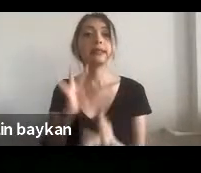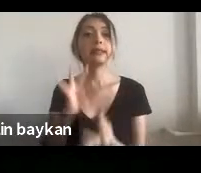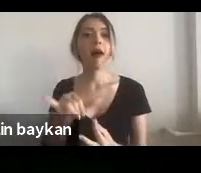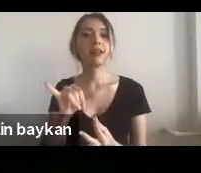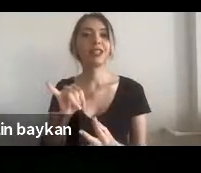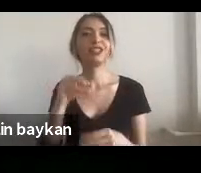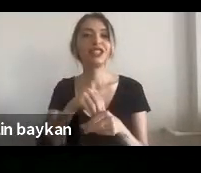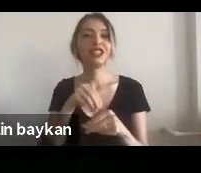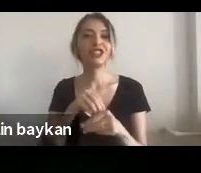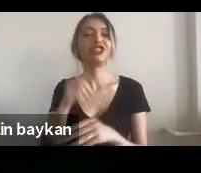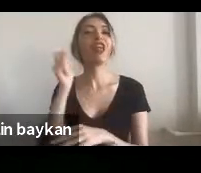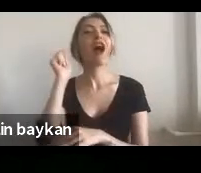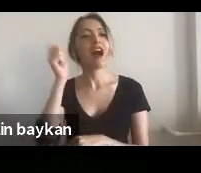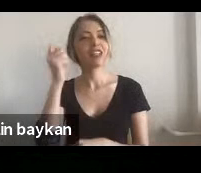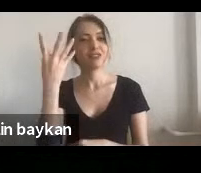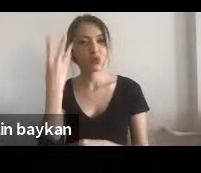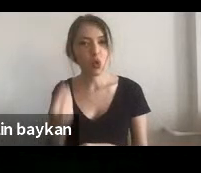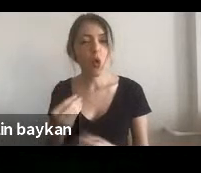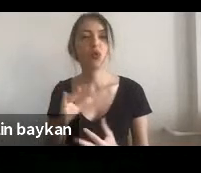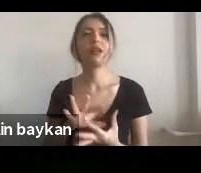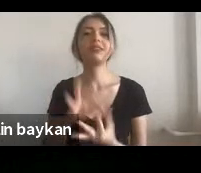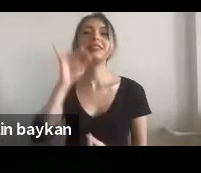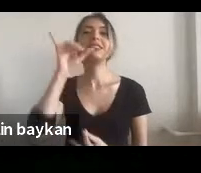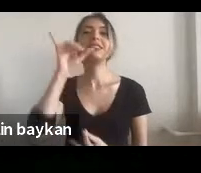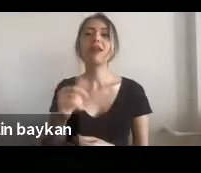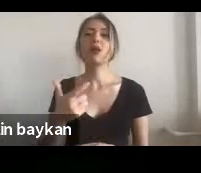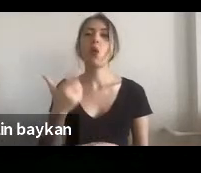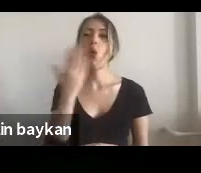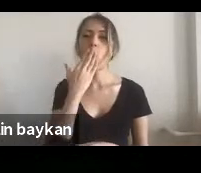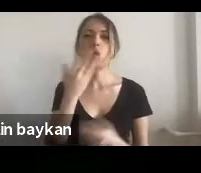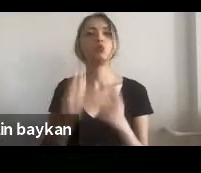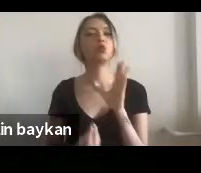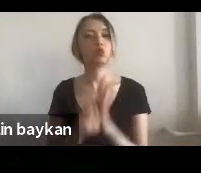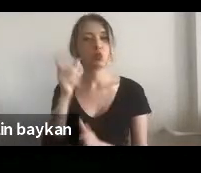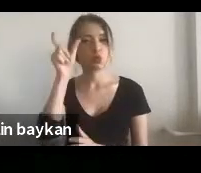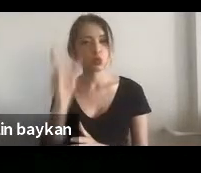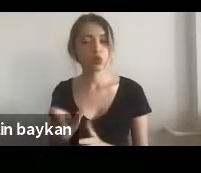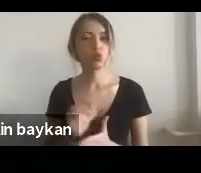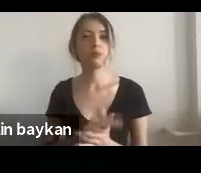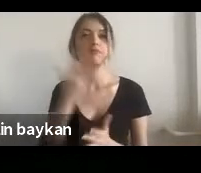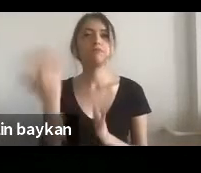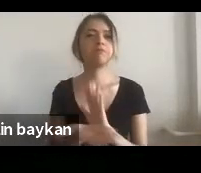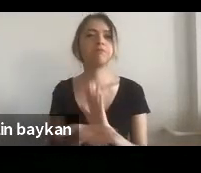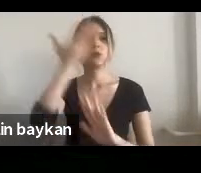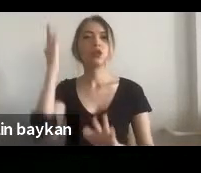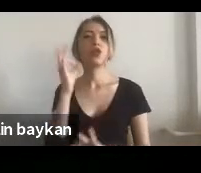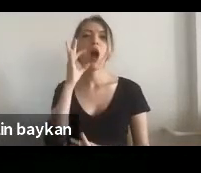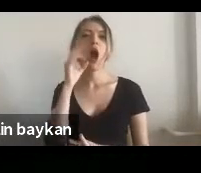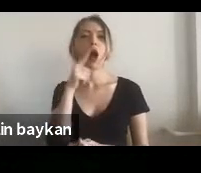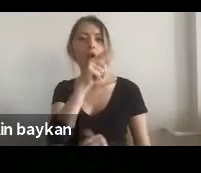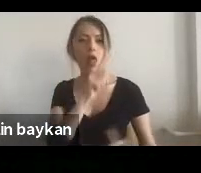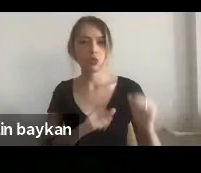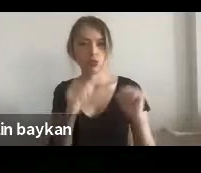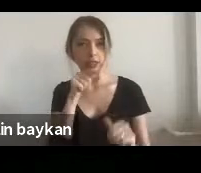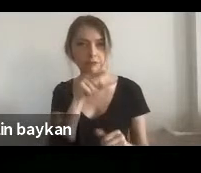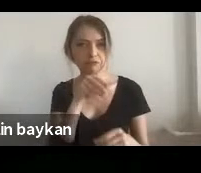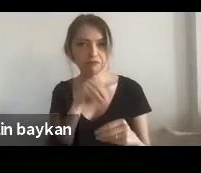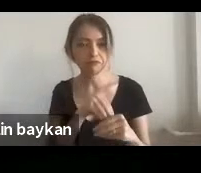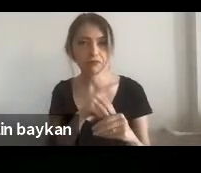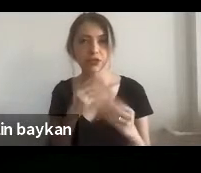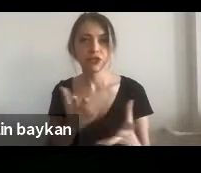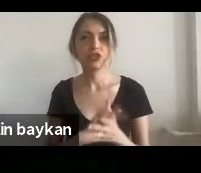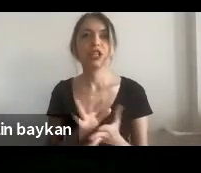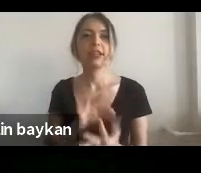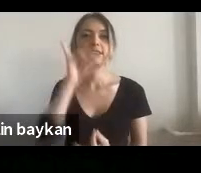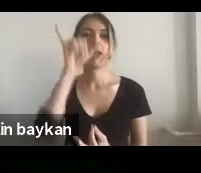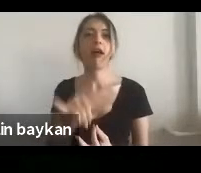insan hakları okulu kurucusu, daha önce Ankara Üniversitesi